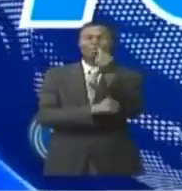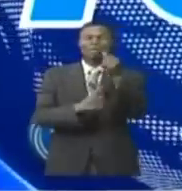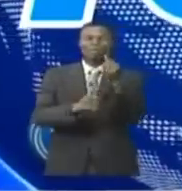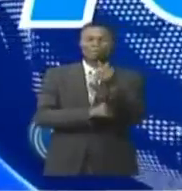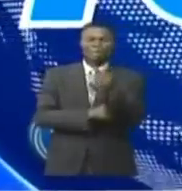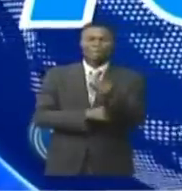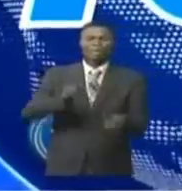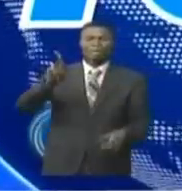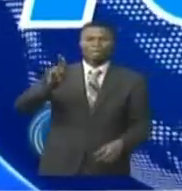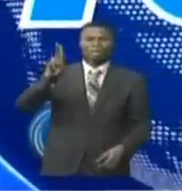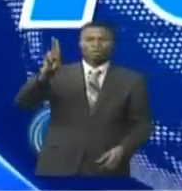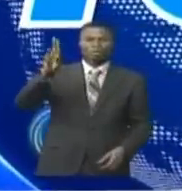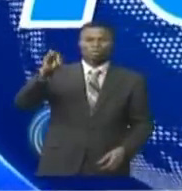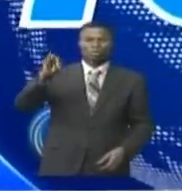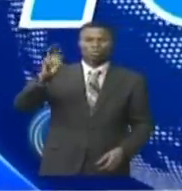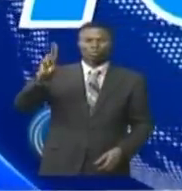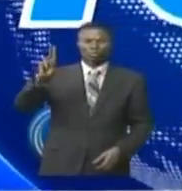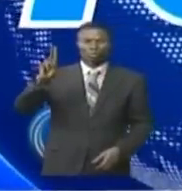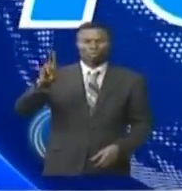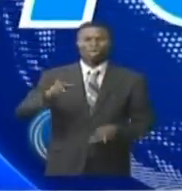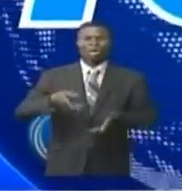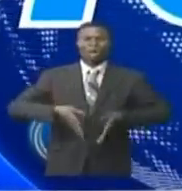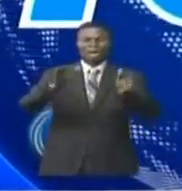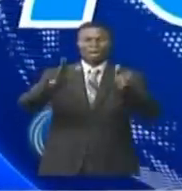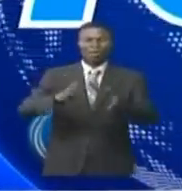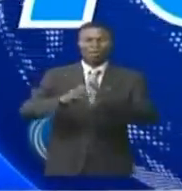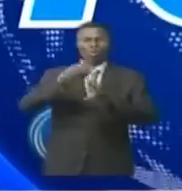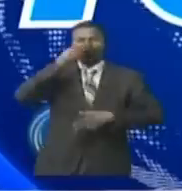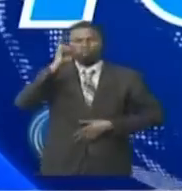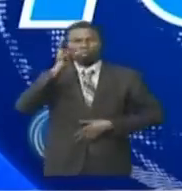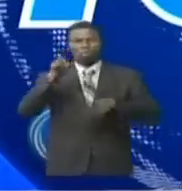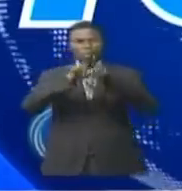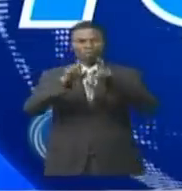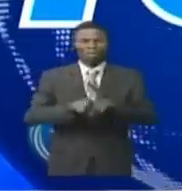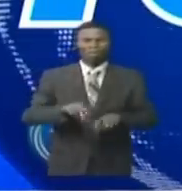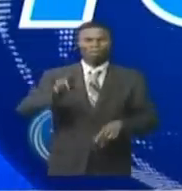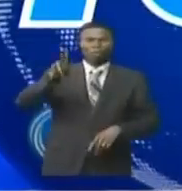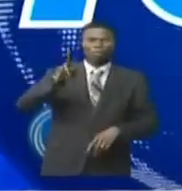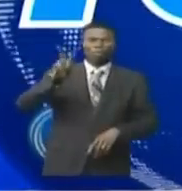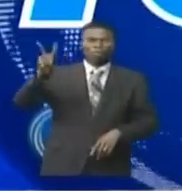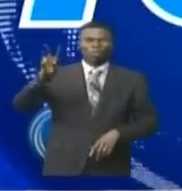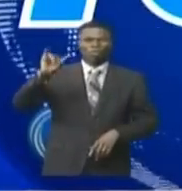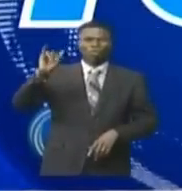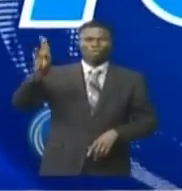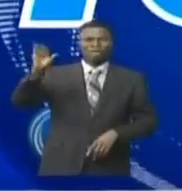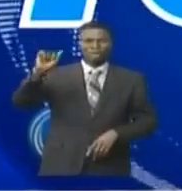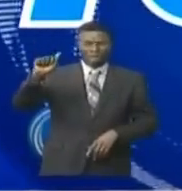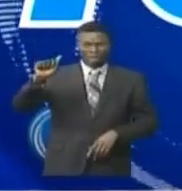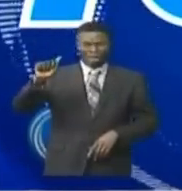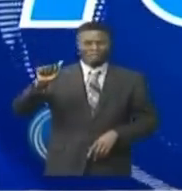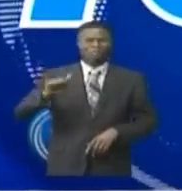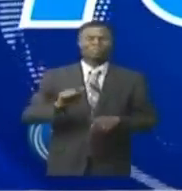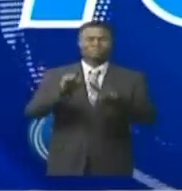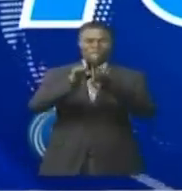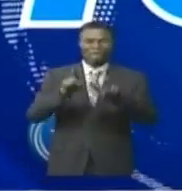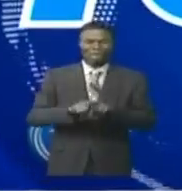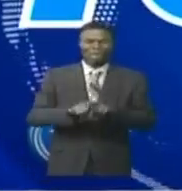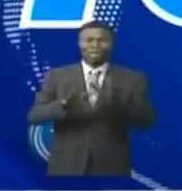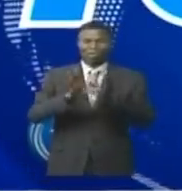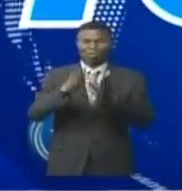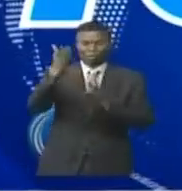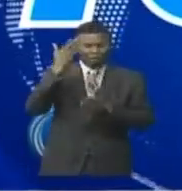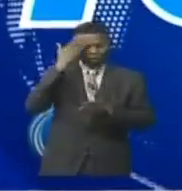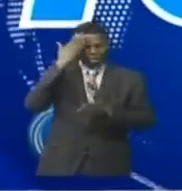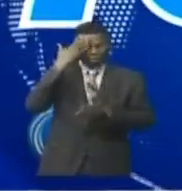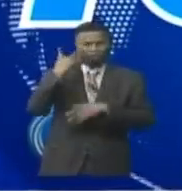Ngomo sur la route Bukavu-Vira. Un reportage de Pascal Mouimi, Massimangu, rendu par Marcelin Mundele